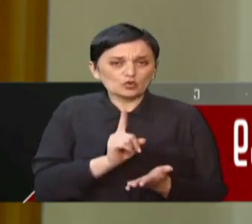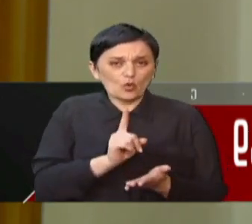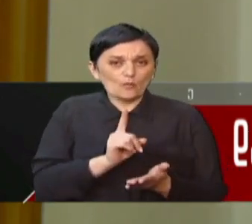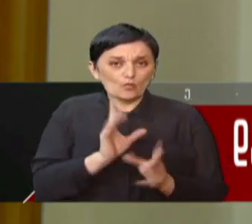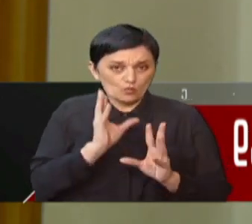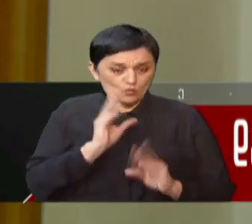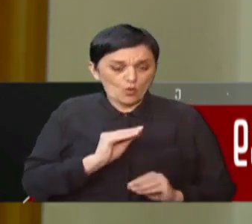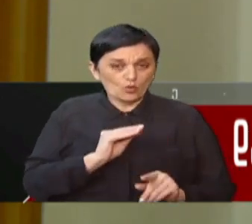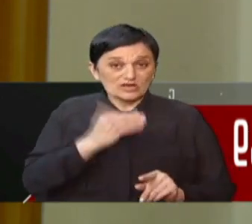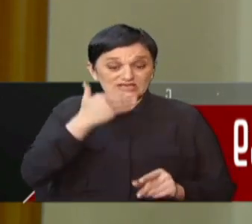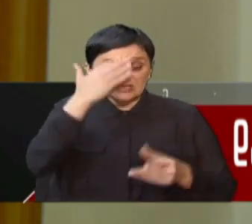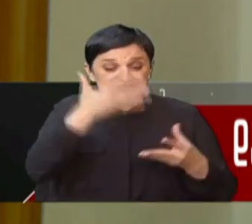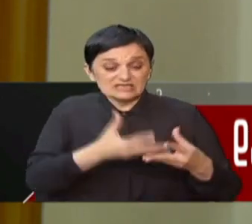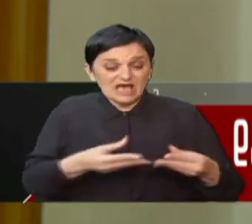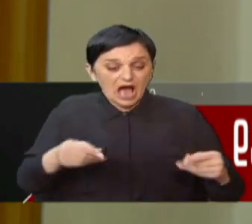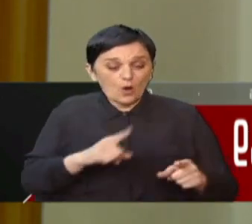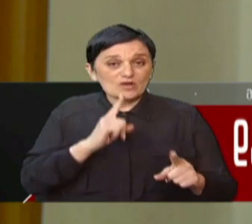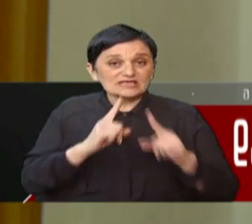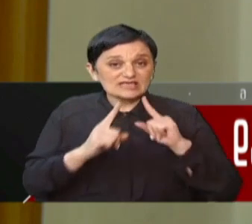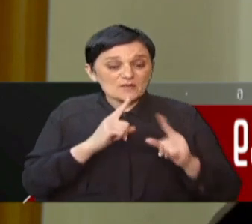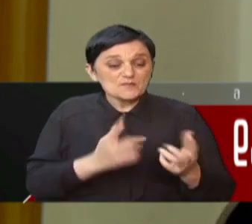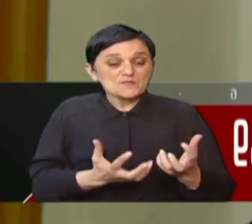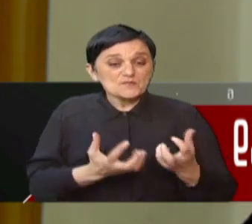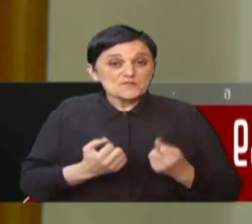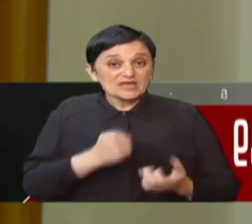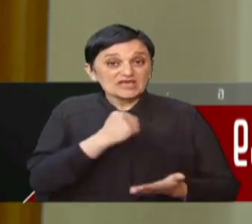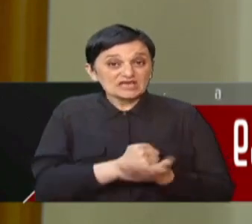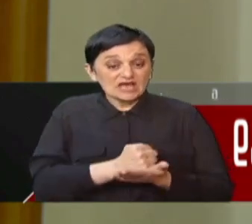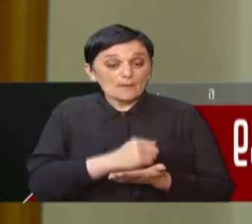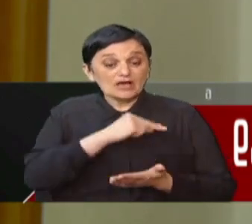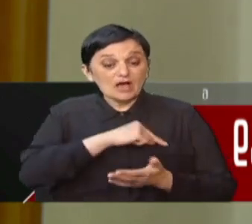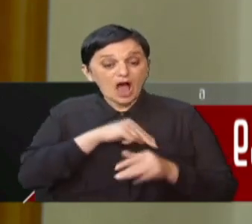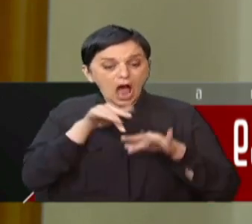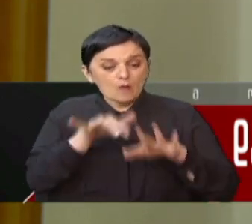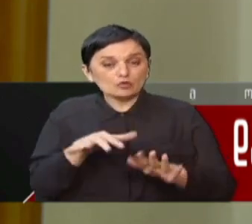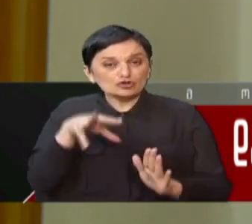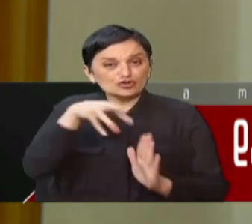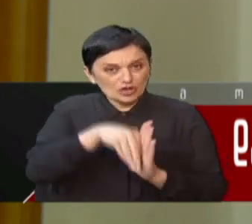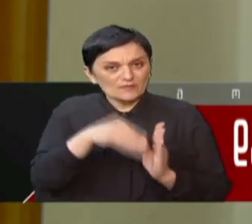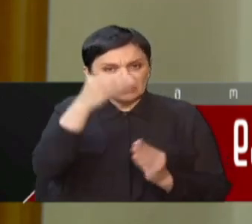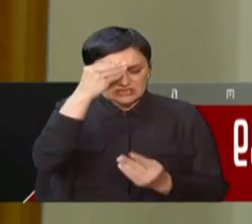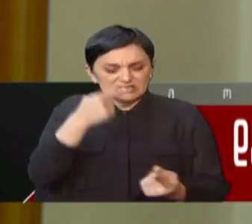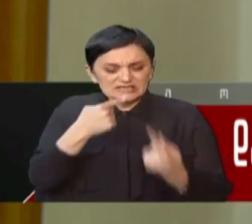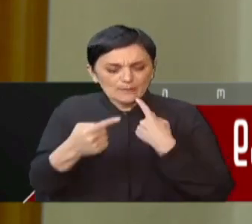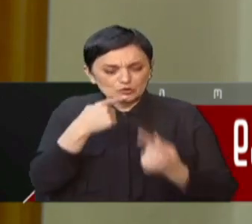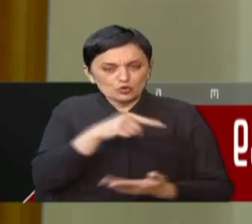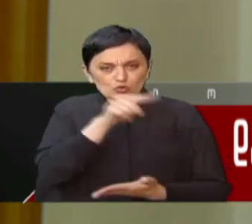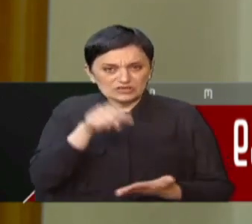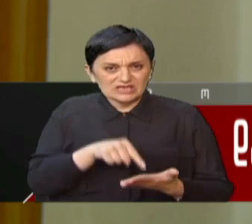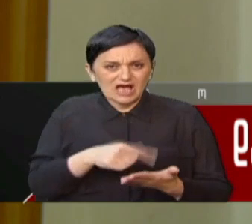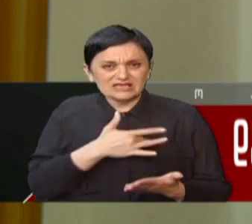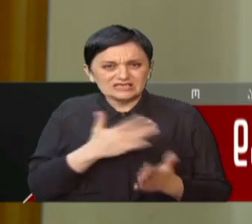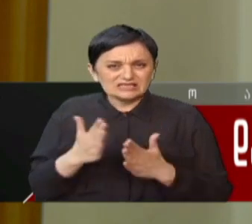მოესროს ამ საგაზაფხულო სესიაზე მიღება. მაგრამ ამუშავება, ჩართვა, ეს სამჯერო საკითხია,